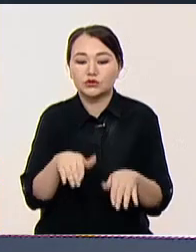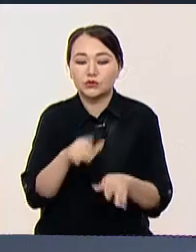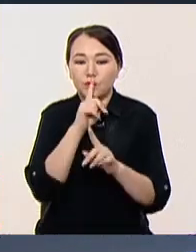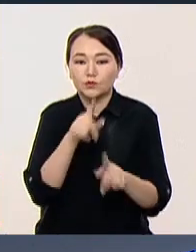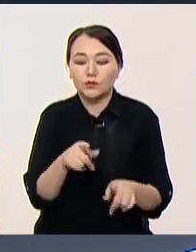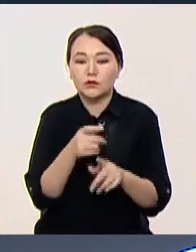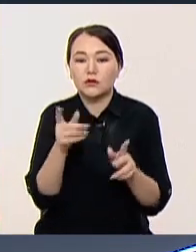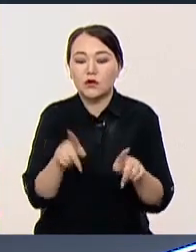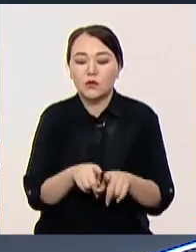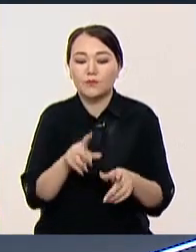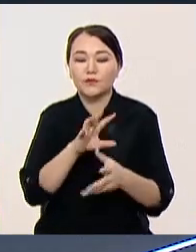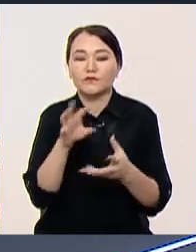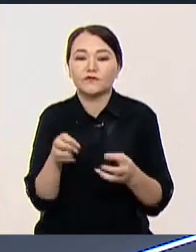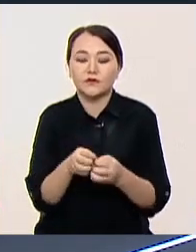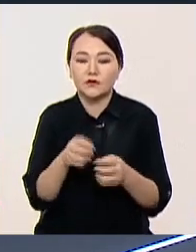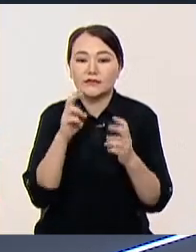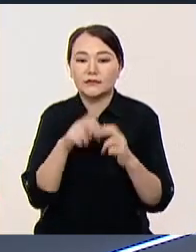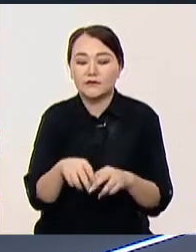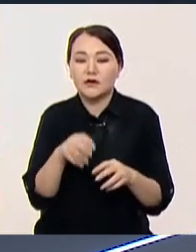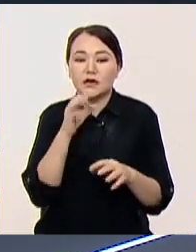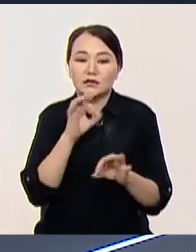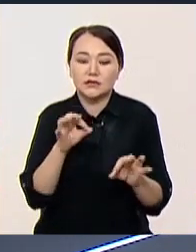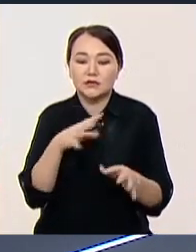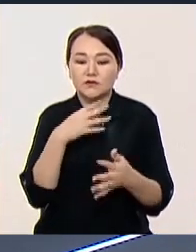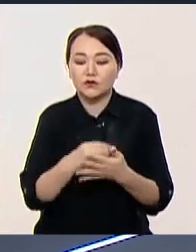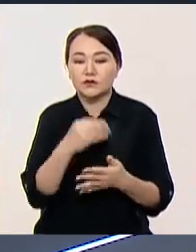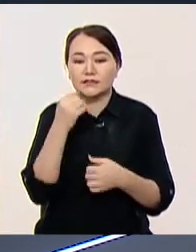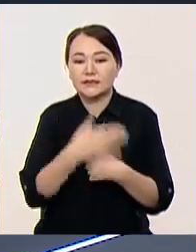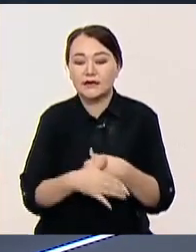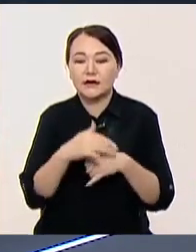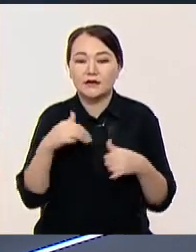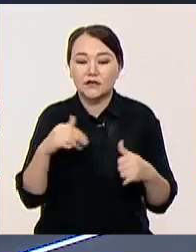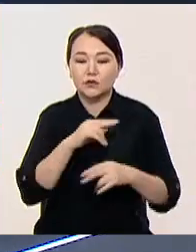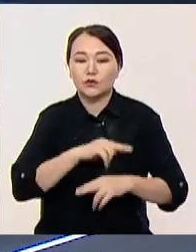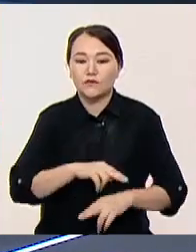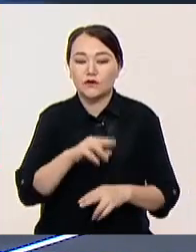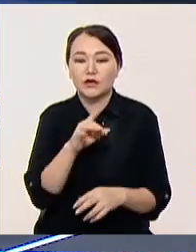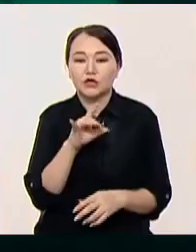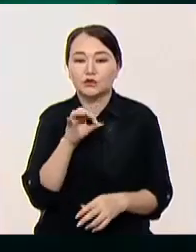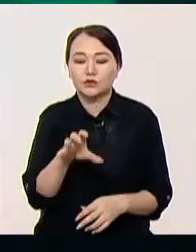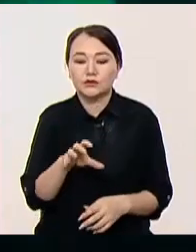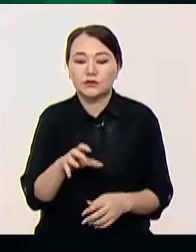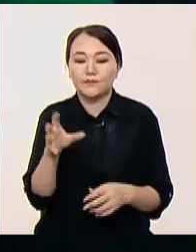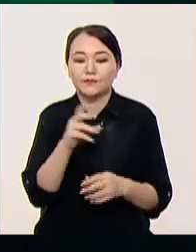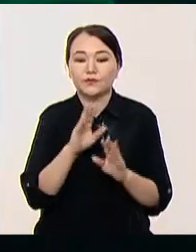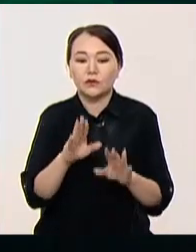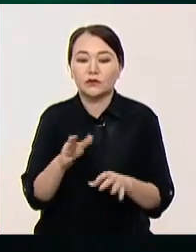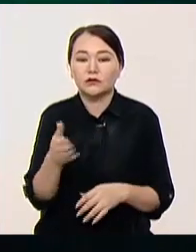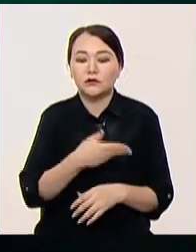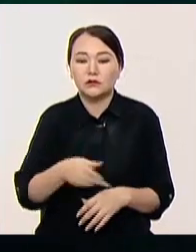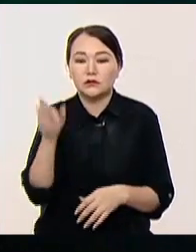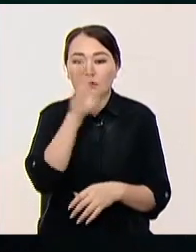такому выводу по итогам исследования пришли эксперты Отечественного центра развития трудовых ресурсов. Только в нашей